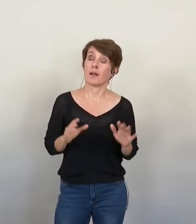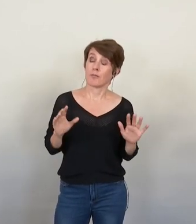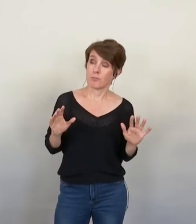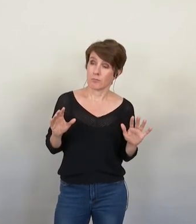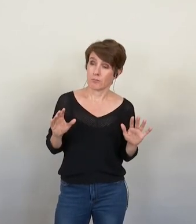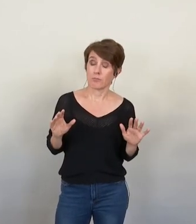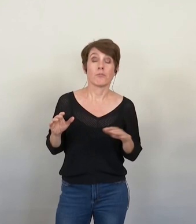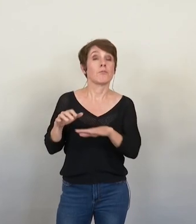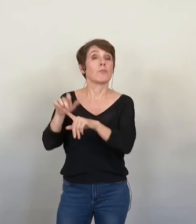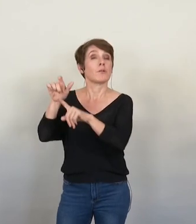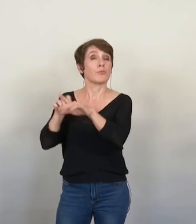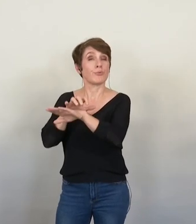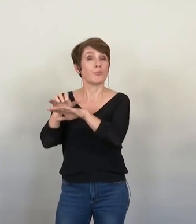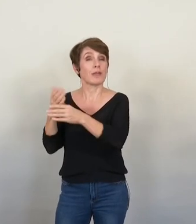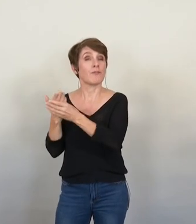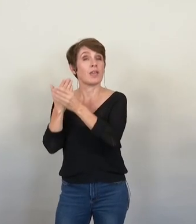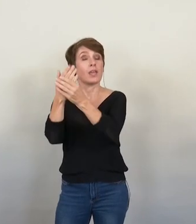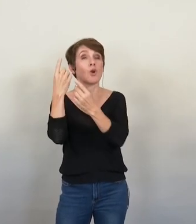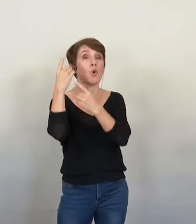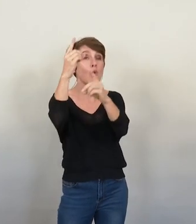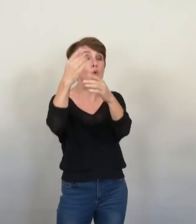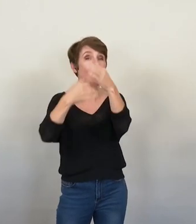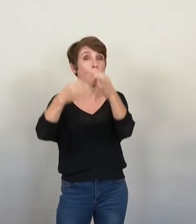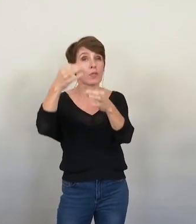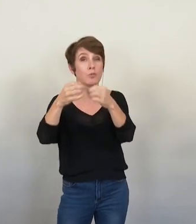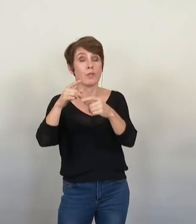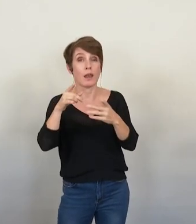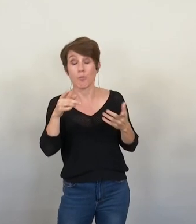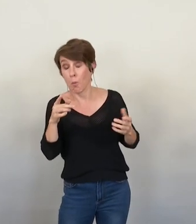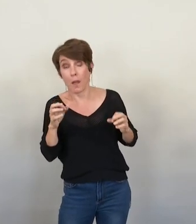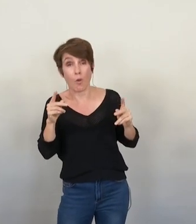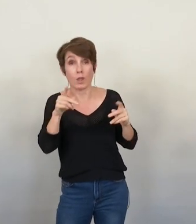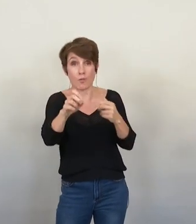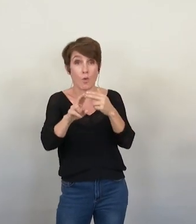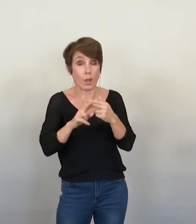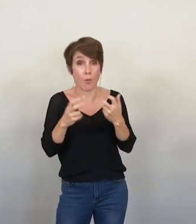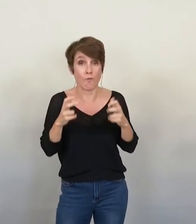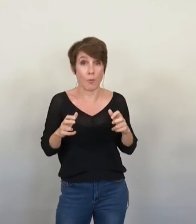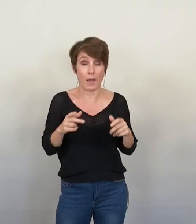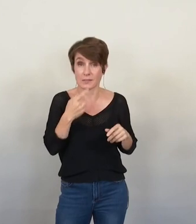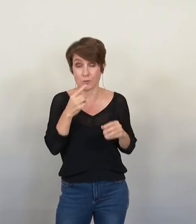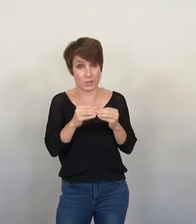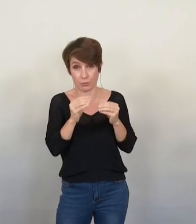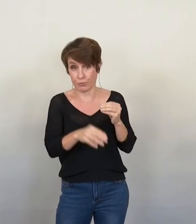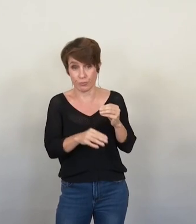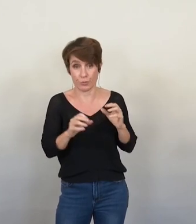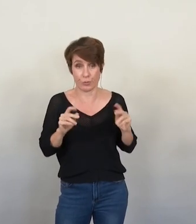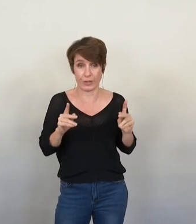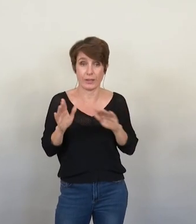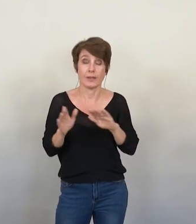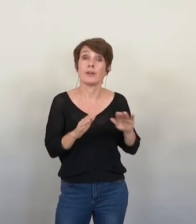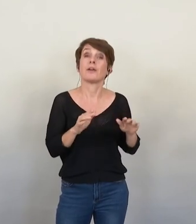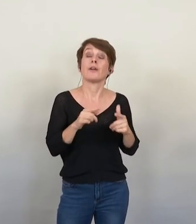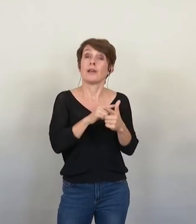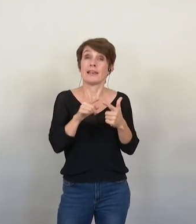le recours du préfet puisque visiblement voulez pas trop y répondre en revanche il y avait deux autres questions c'est cuit de la